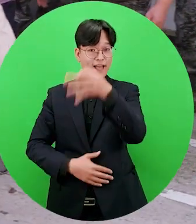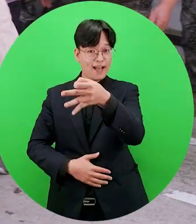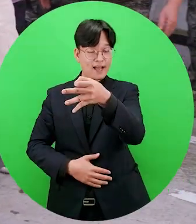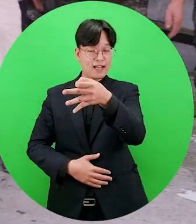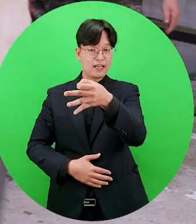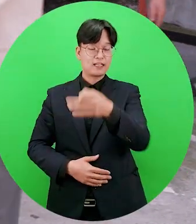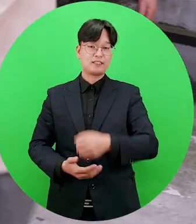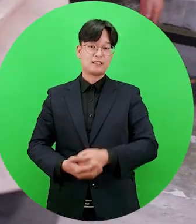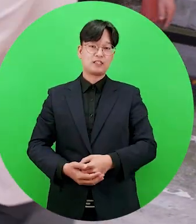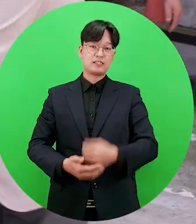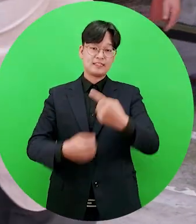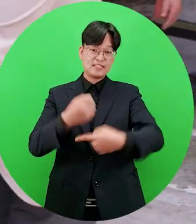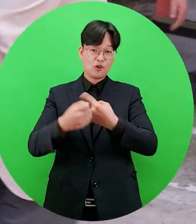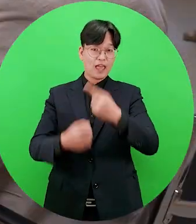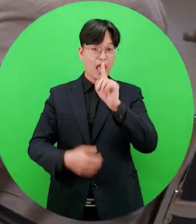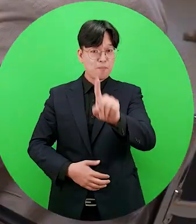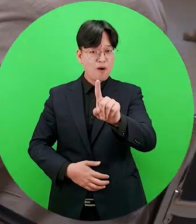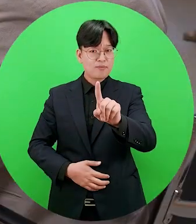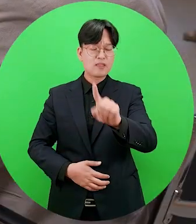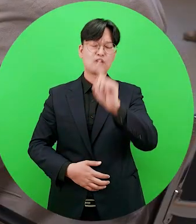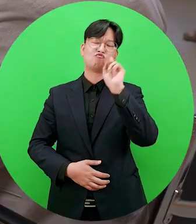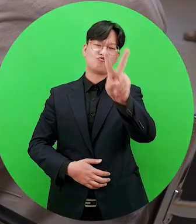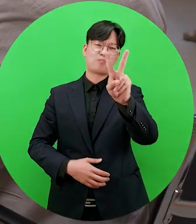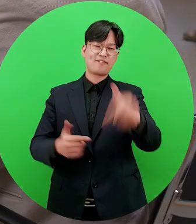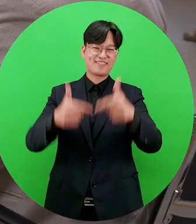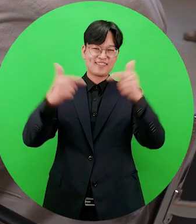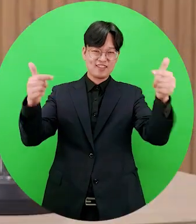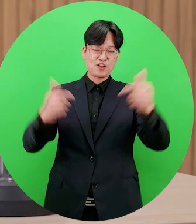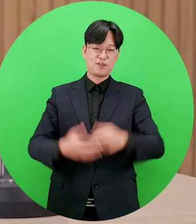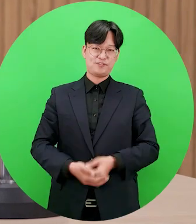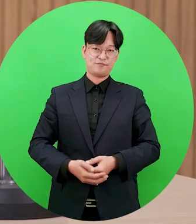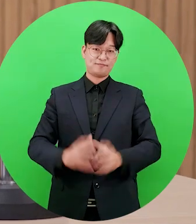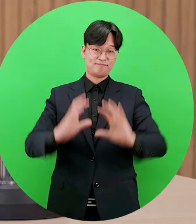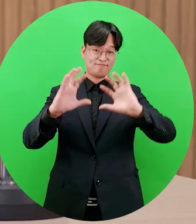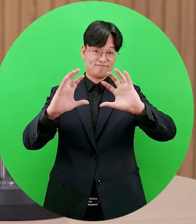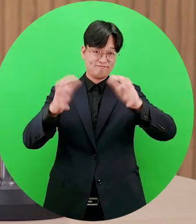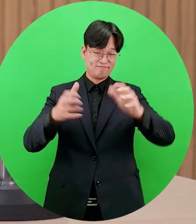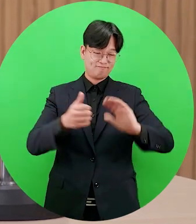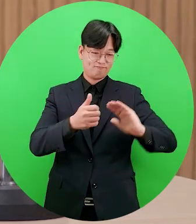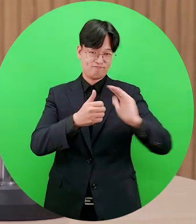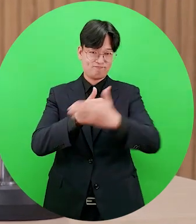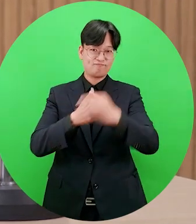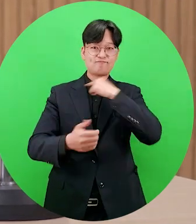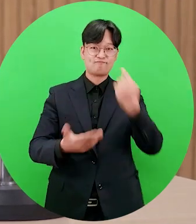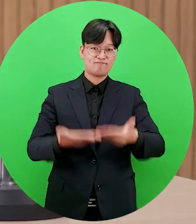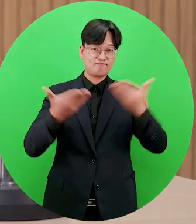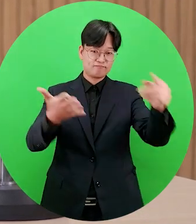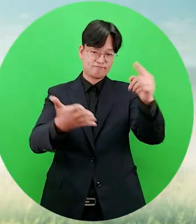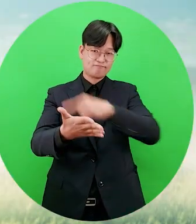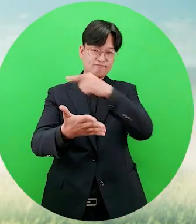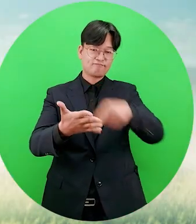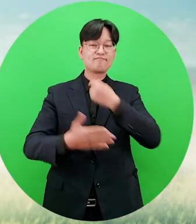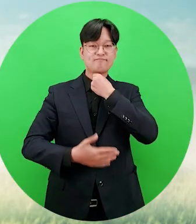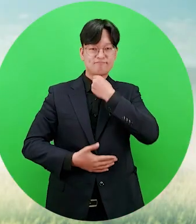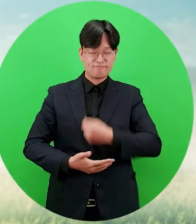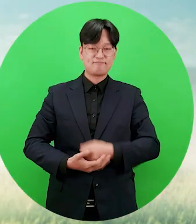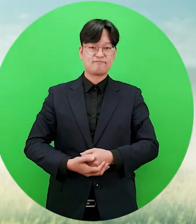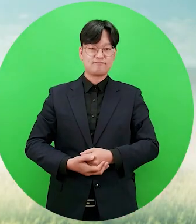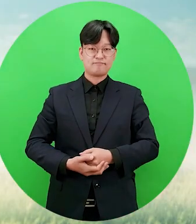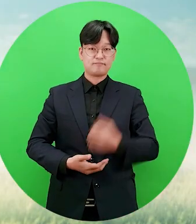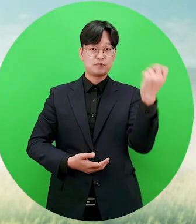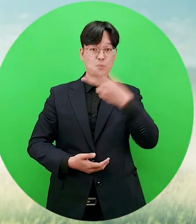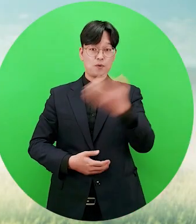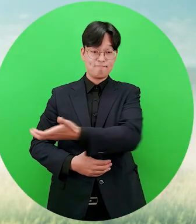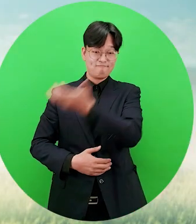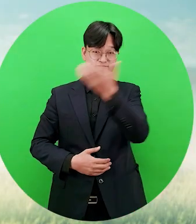위로금도 2회로 확대하여 국가 유공자의 헌신에 보답하고자 합니다. 이동에 제한이